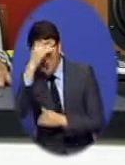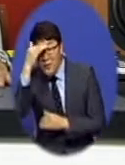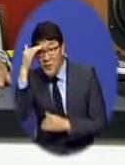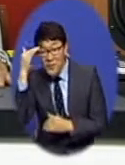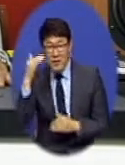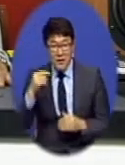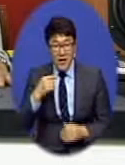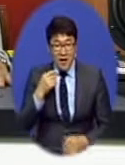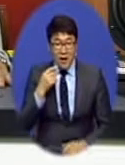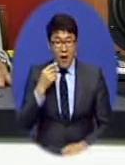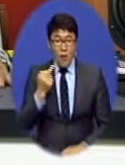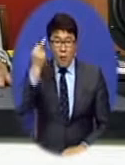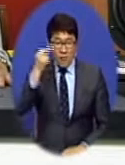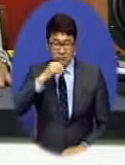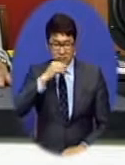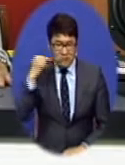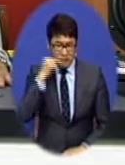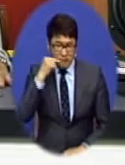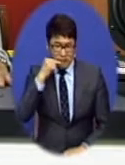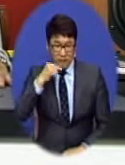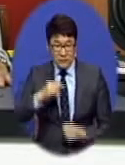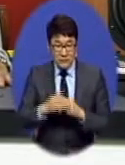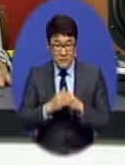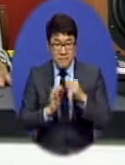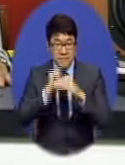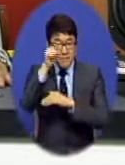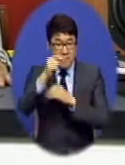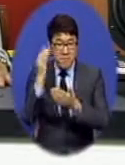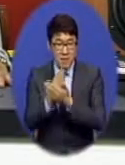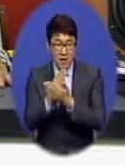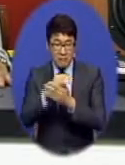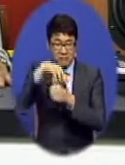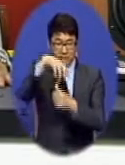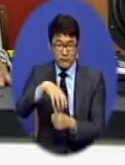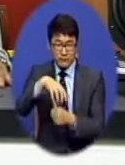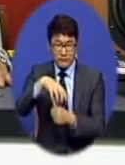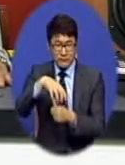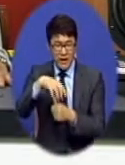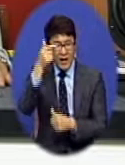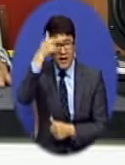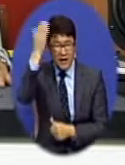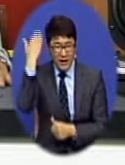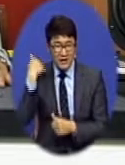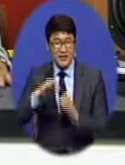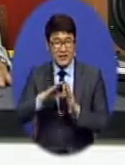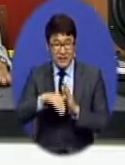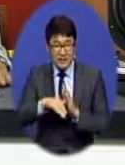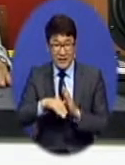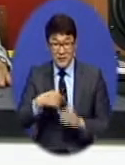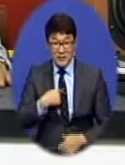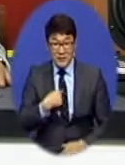어른들이 오빠가 완고해셔가지고 예. 밖에 출입을 전혀 잘 못하는 그런 시대였어요. 저는요. 그렇군요.